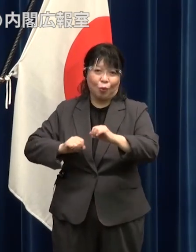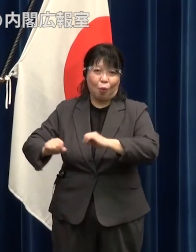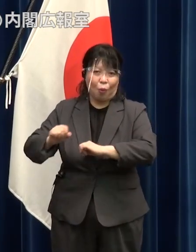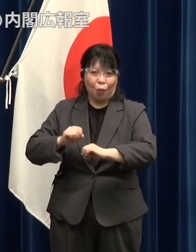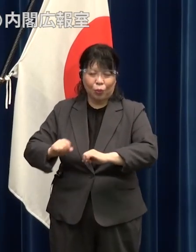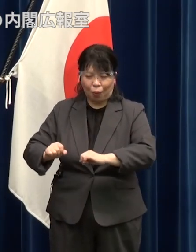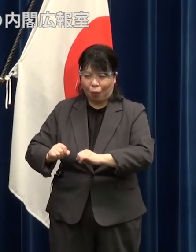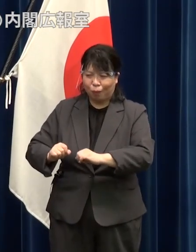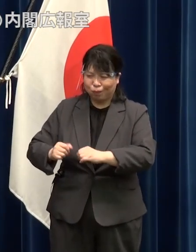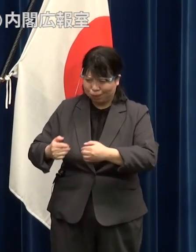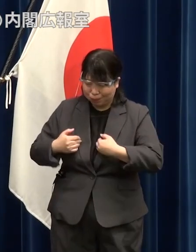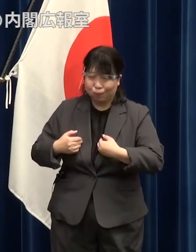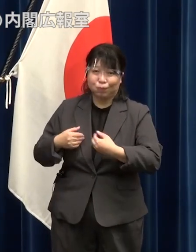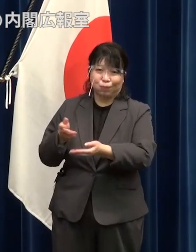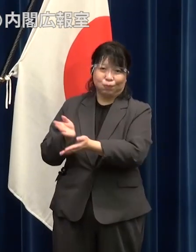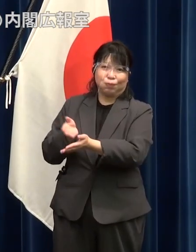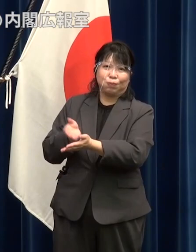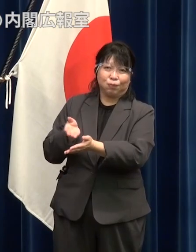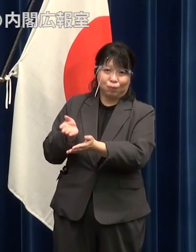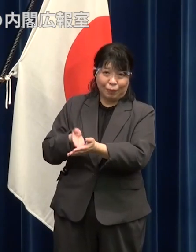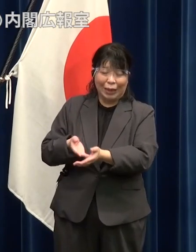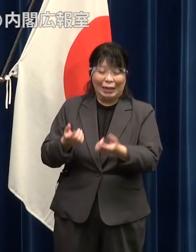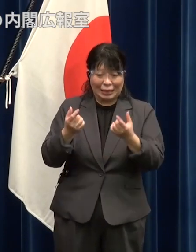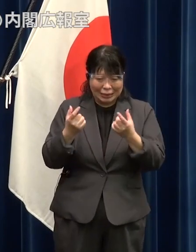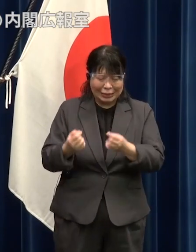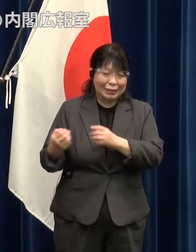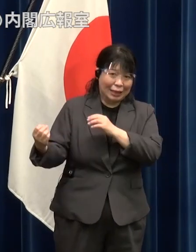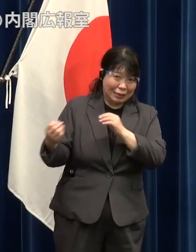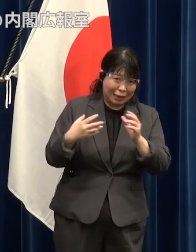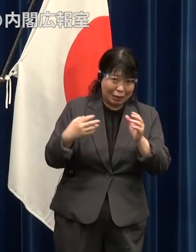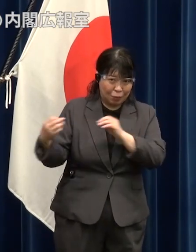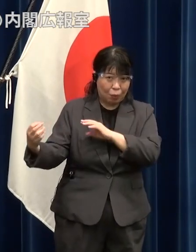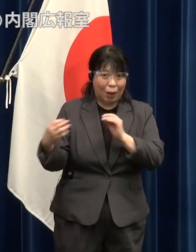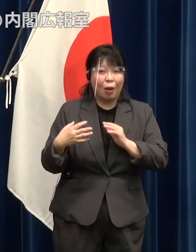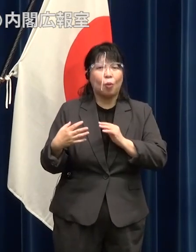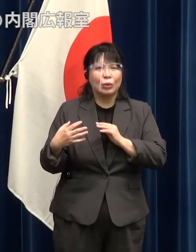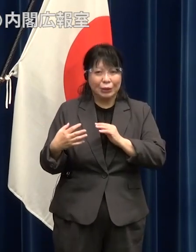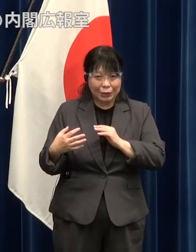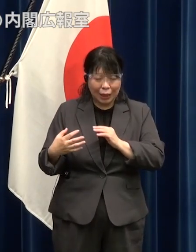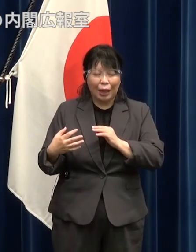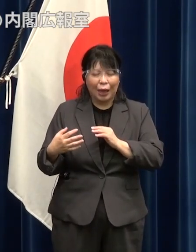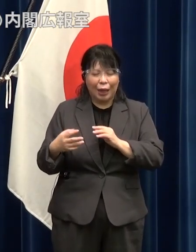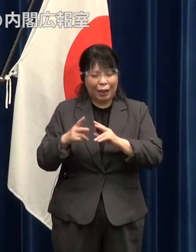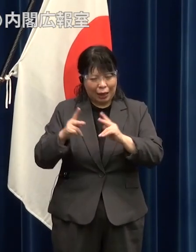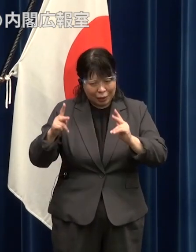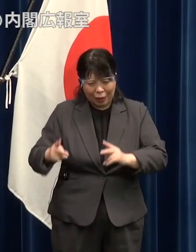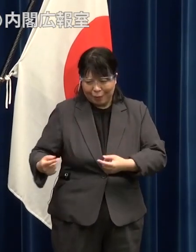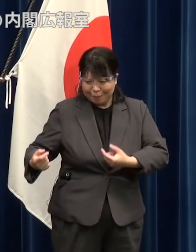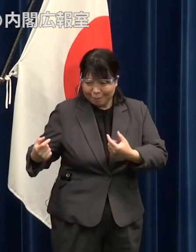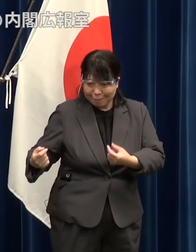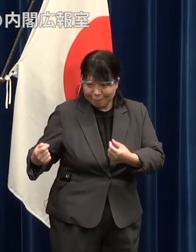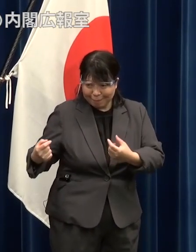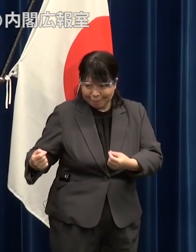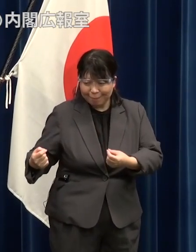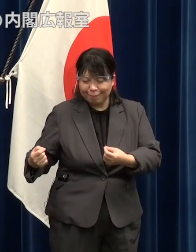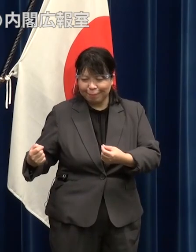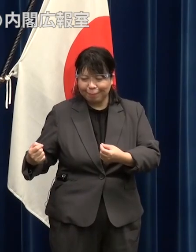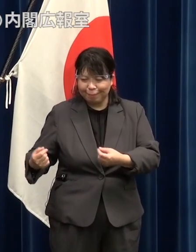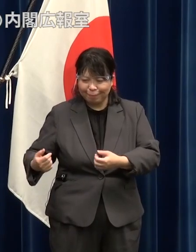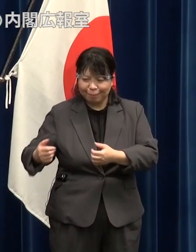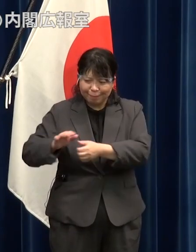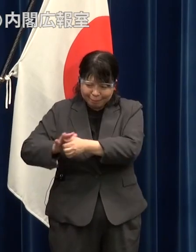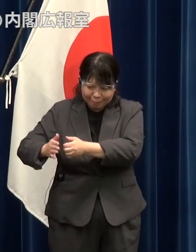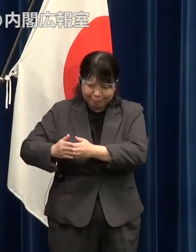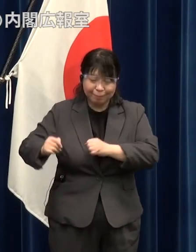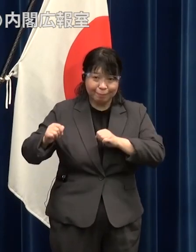案を含め対話をしっかり重ね、共通の課題については協力をする、こう